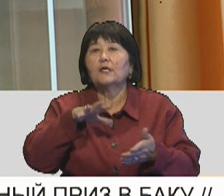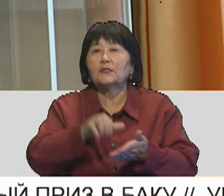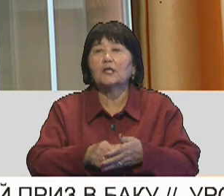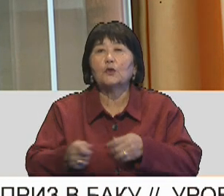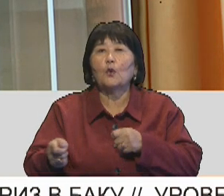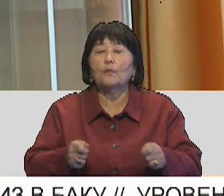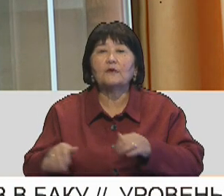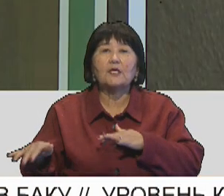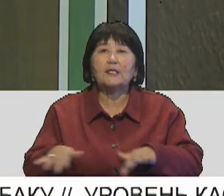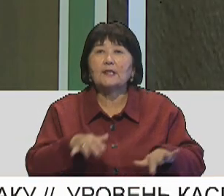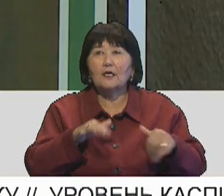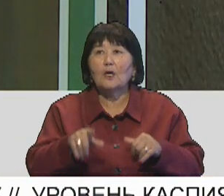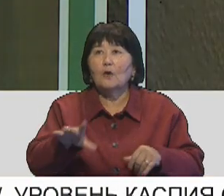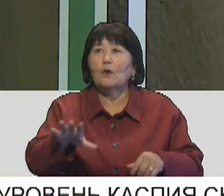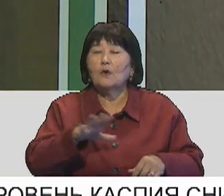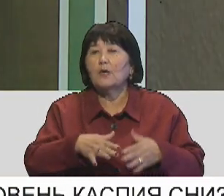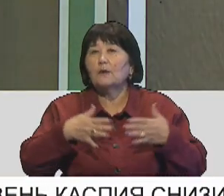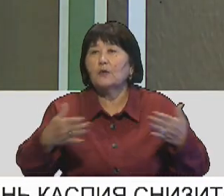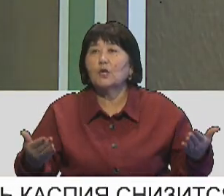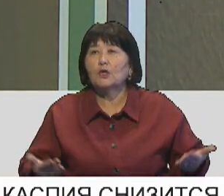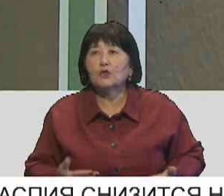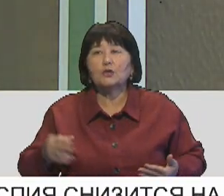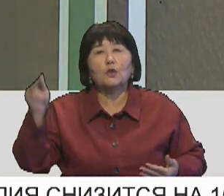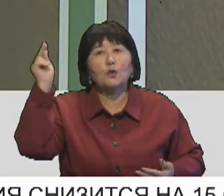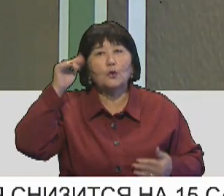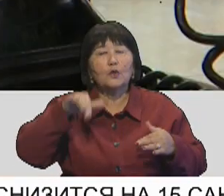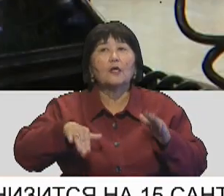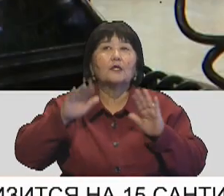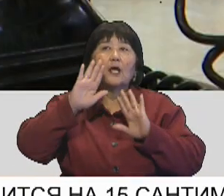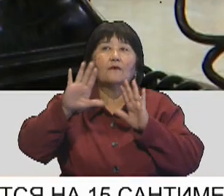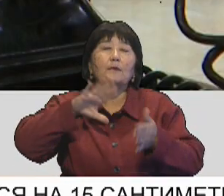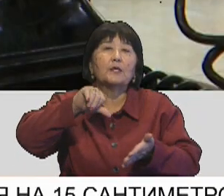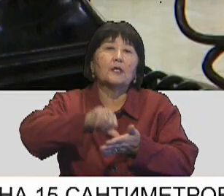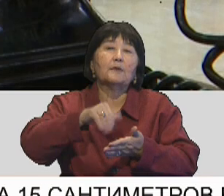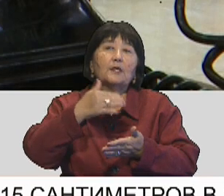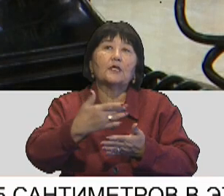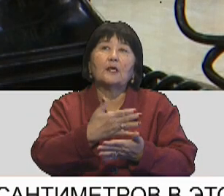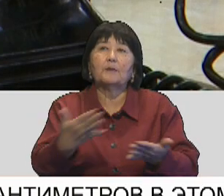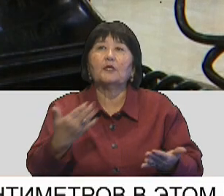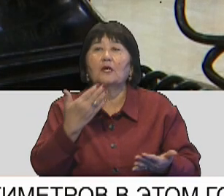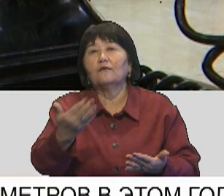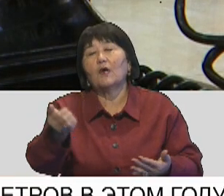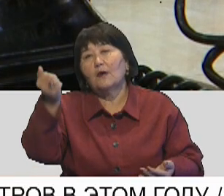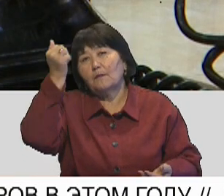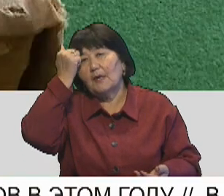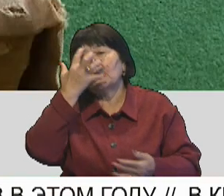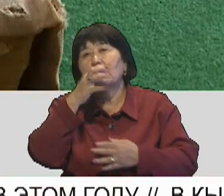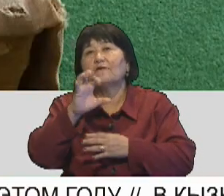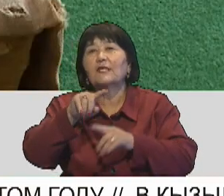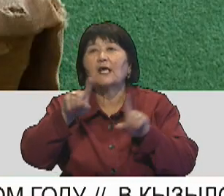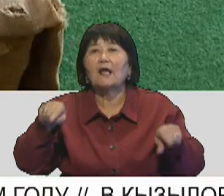управленческой деятельностью он прошёл большую жизненную школу на выставке были представлены предметы и его памятные